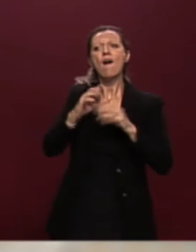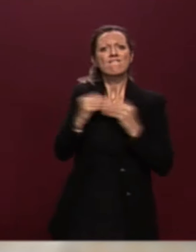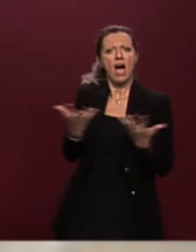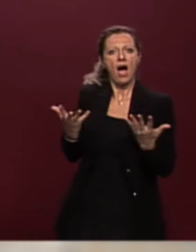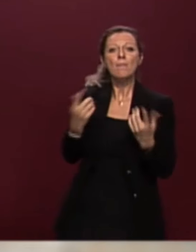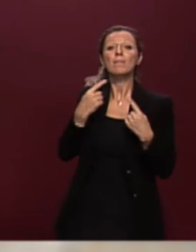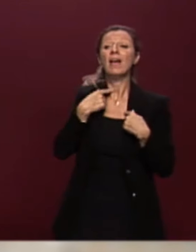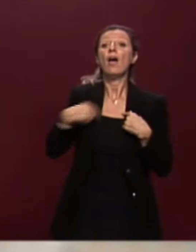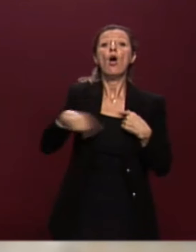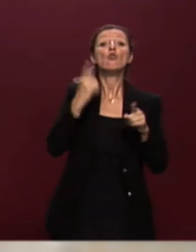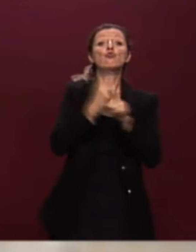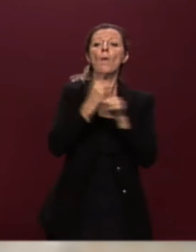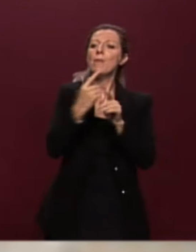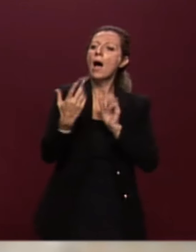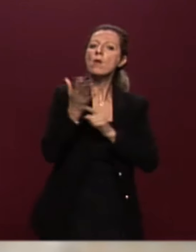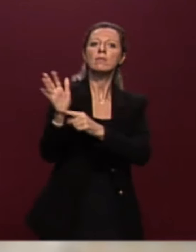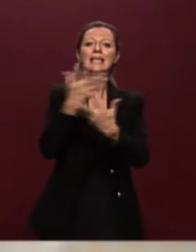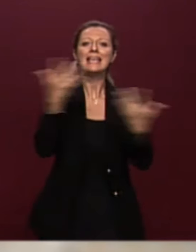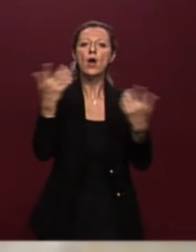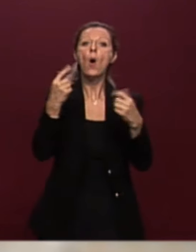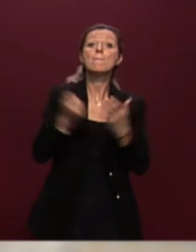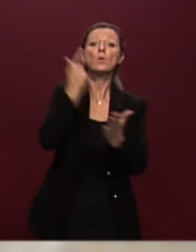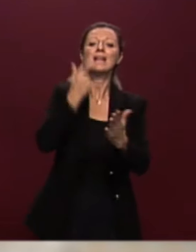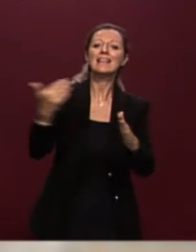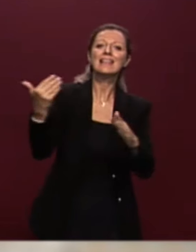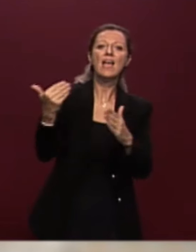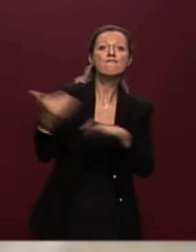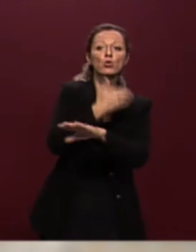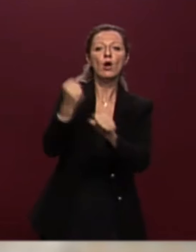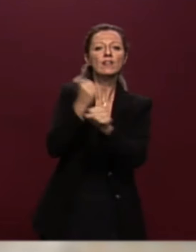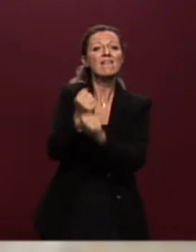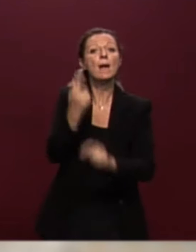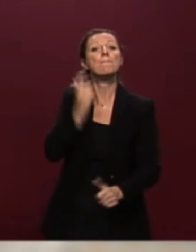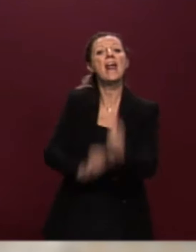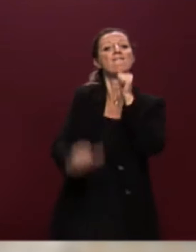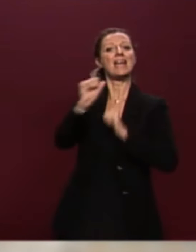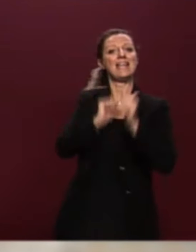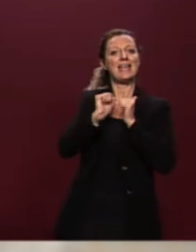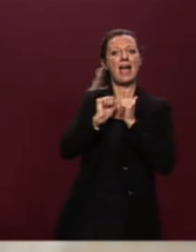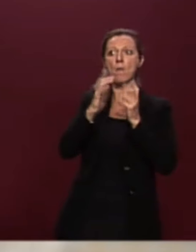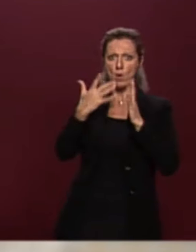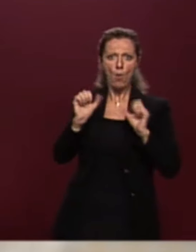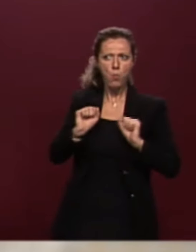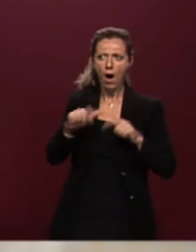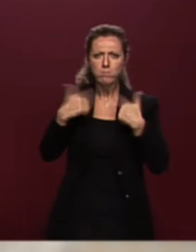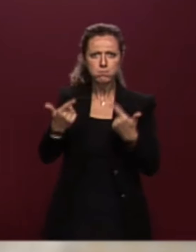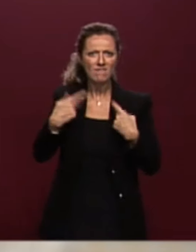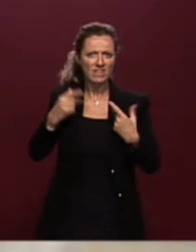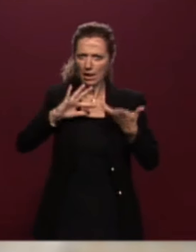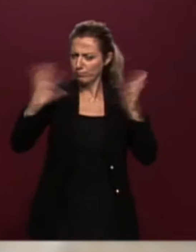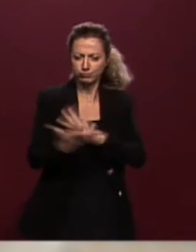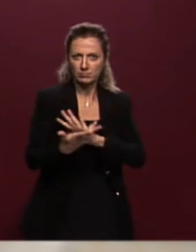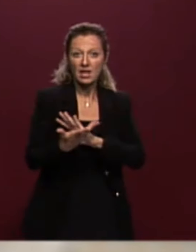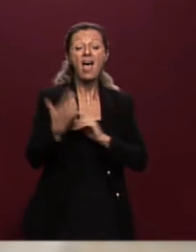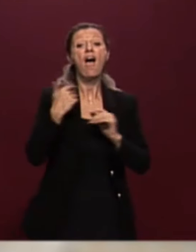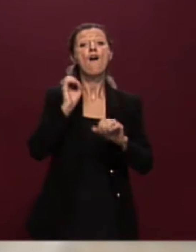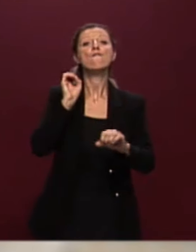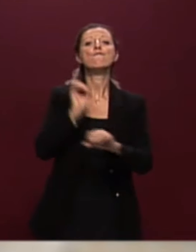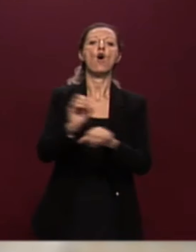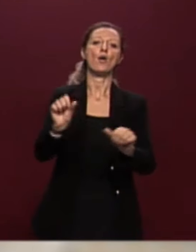evidente l'importanza di prevenire un infortunio sul lavoro che potrebbe cambiare l'esistenza. La formazione